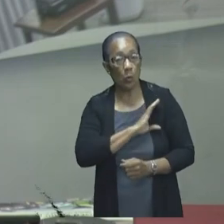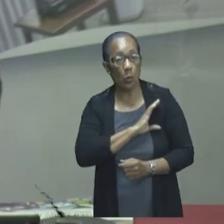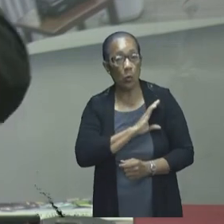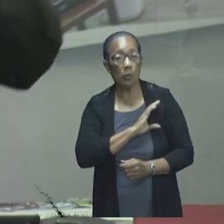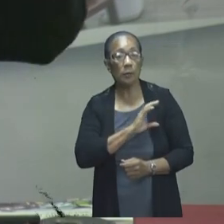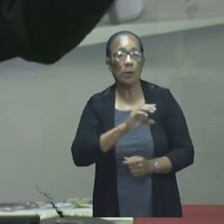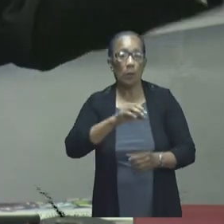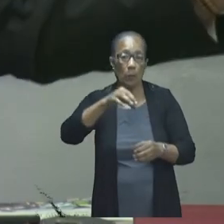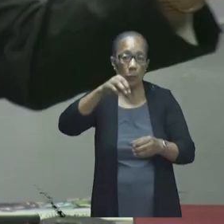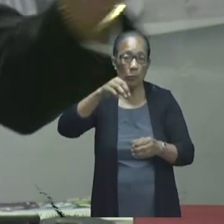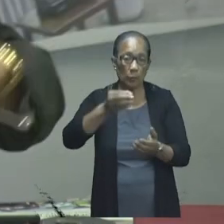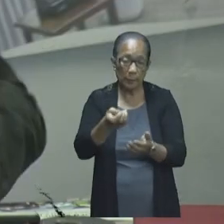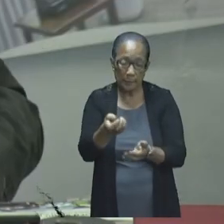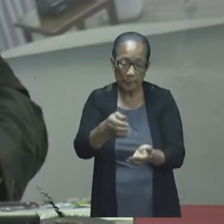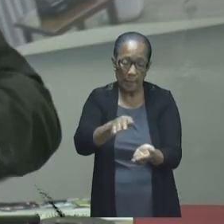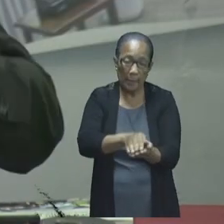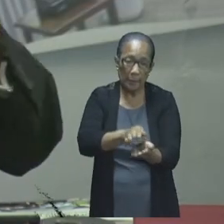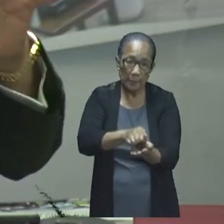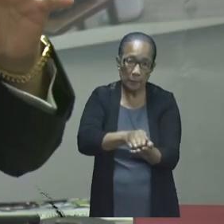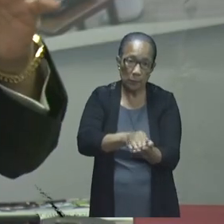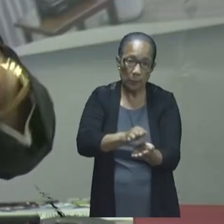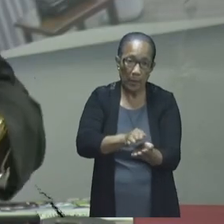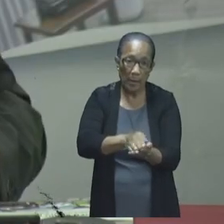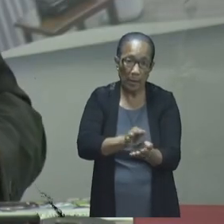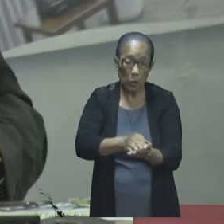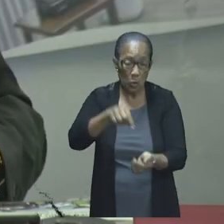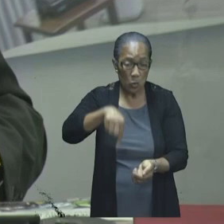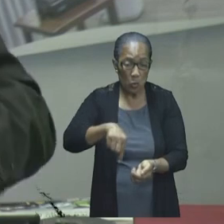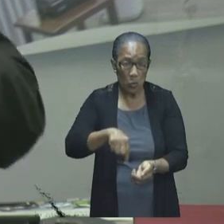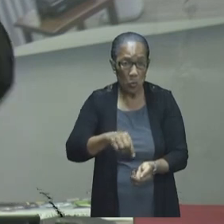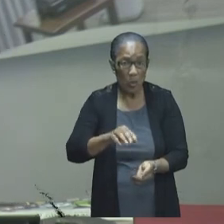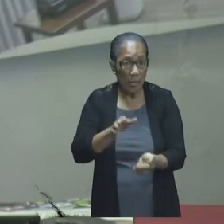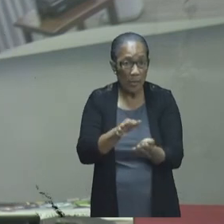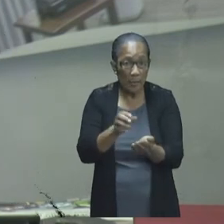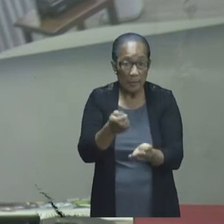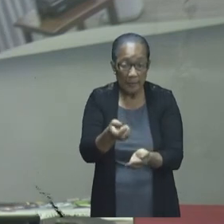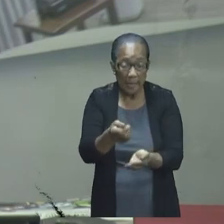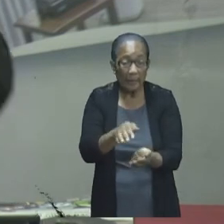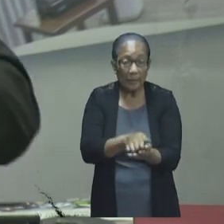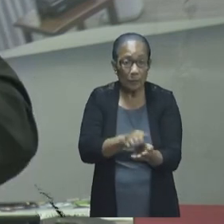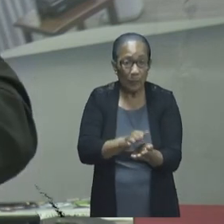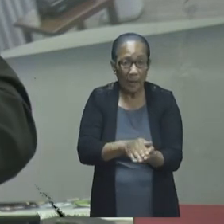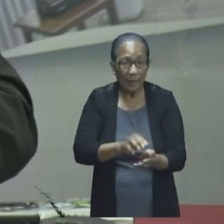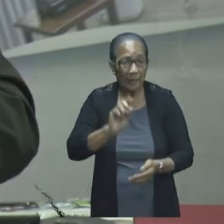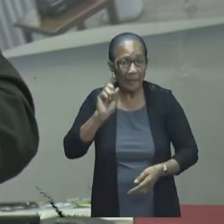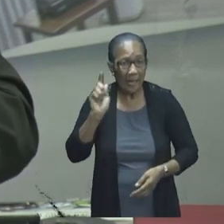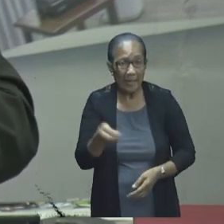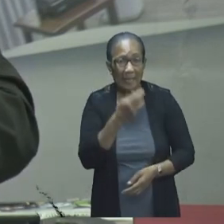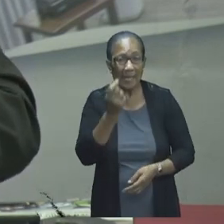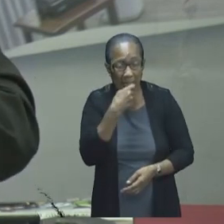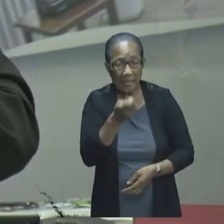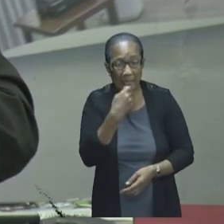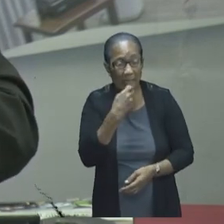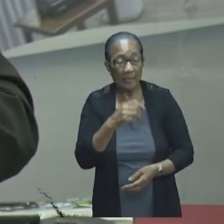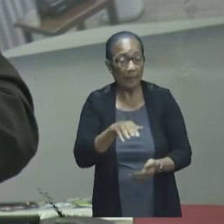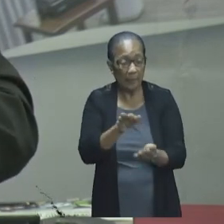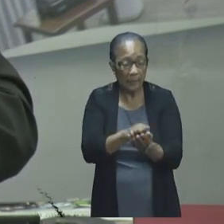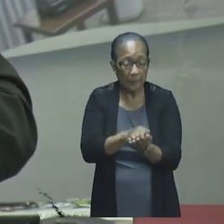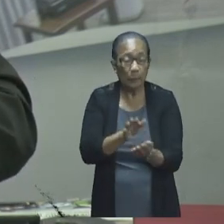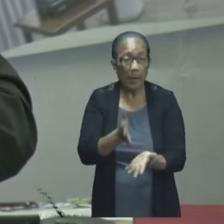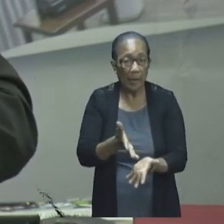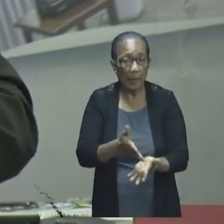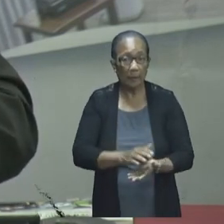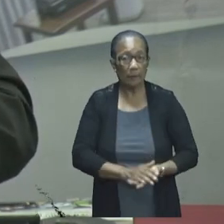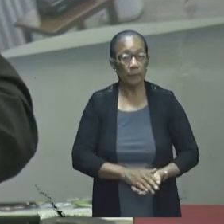sparen voor die volgende generatie om jammer monoloog koos paria terra generatie waarbij staat in vorm van